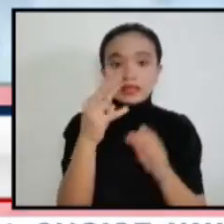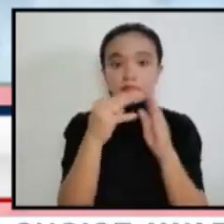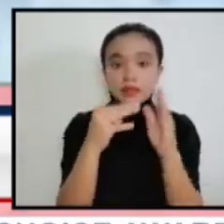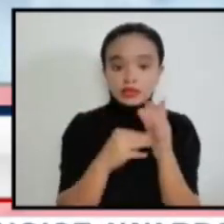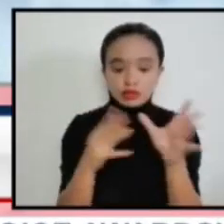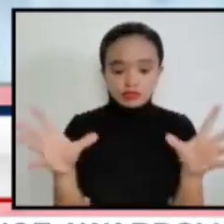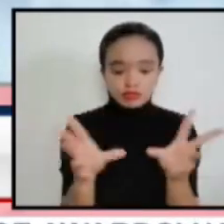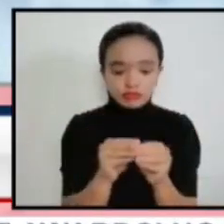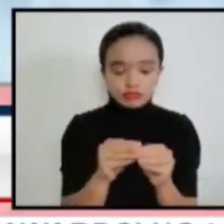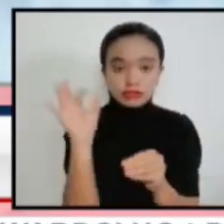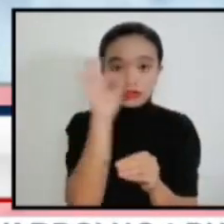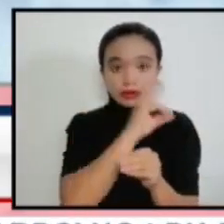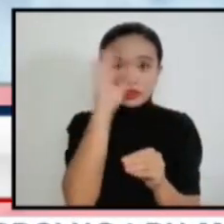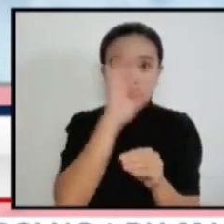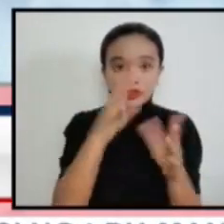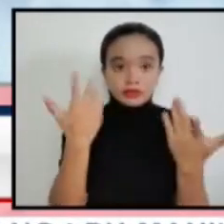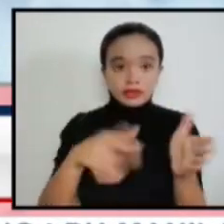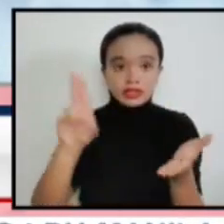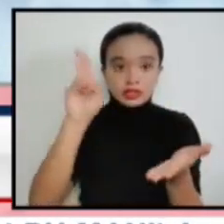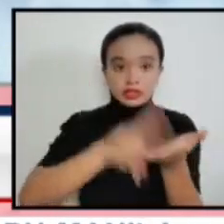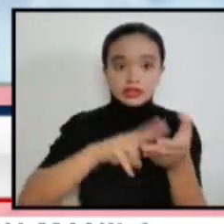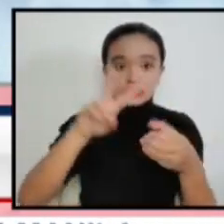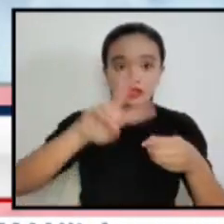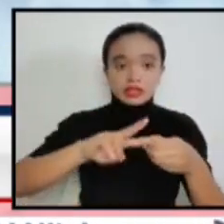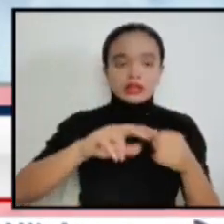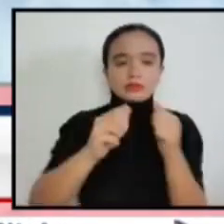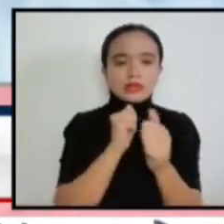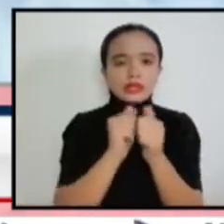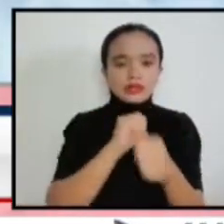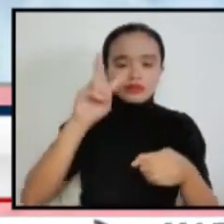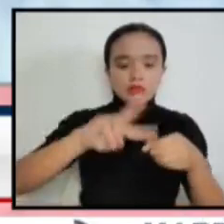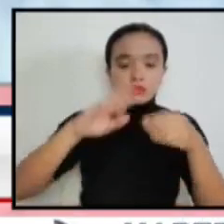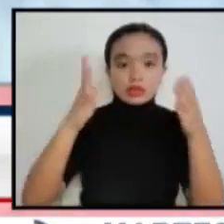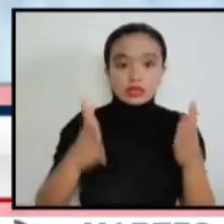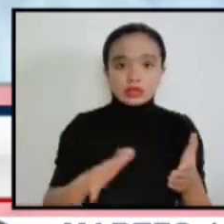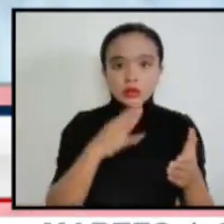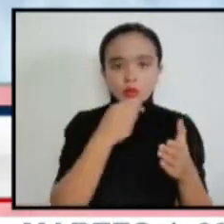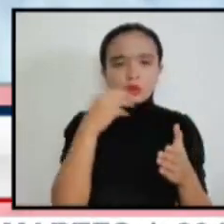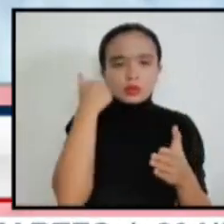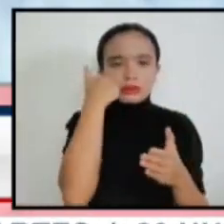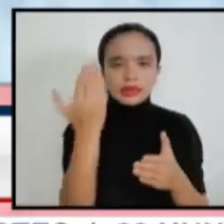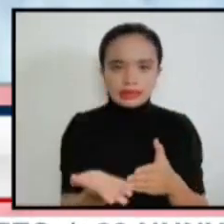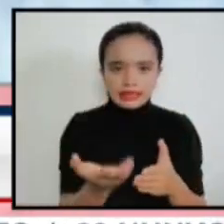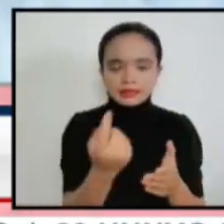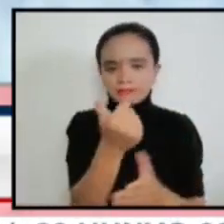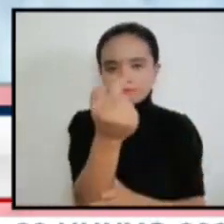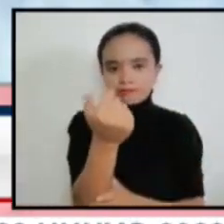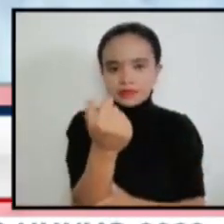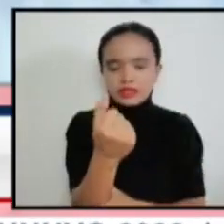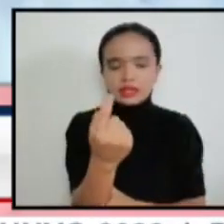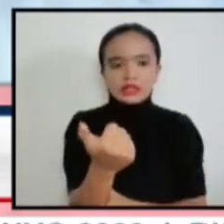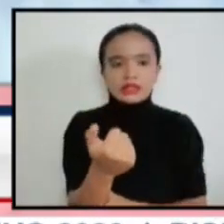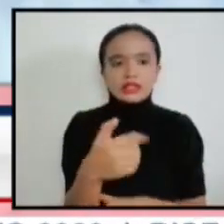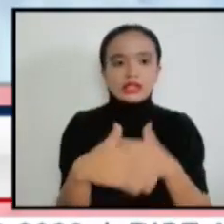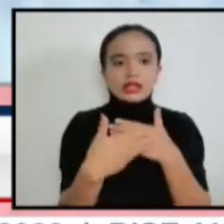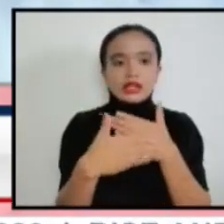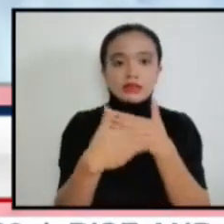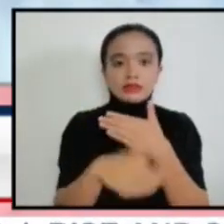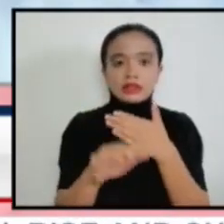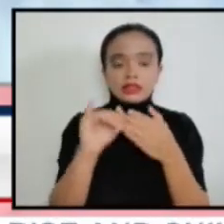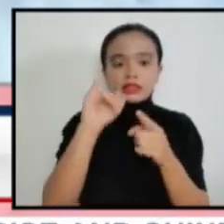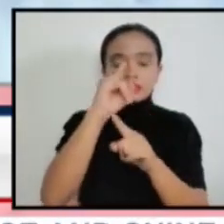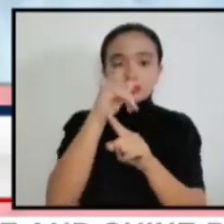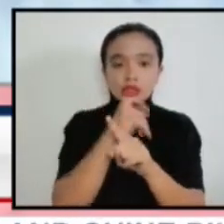mga botanteng na mayapa na. Nationwide po ay tatanggalin namin yung mga doble-dobleng registration at sa July po, pagkatapos